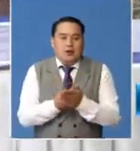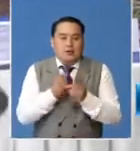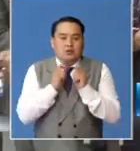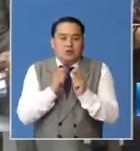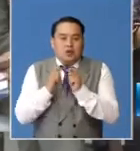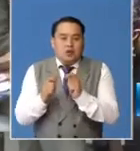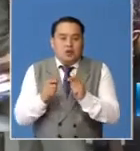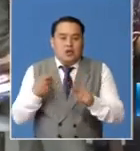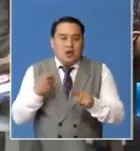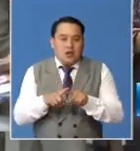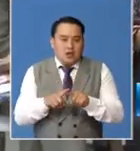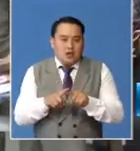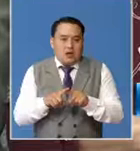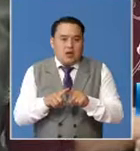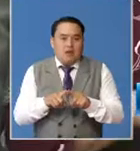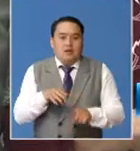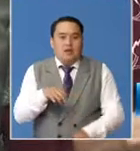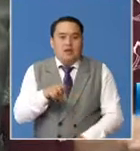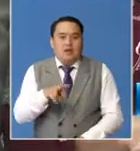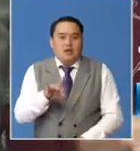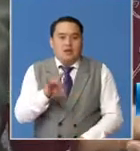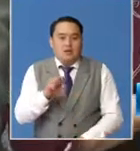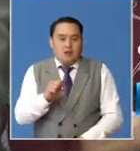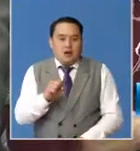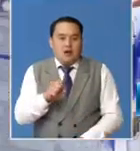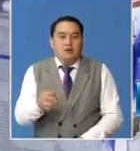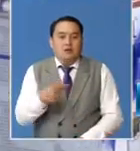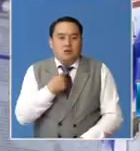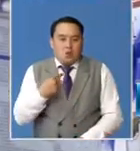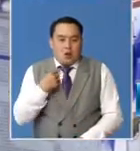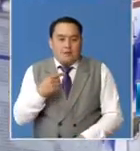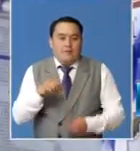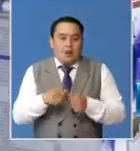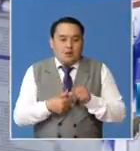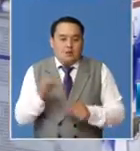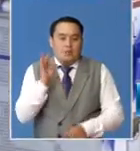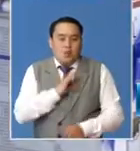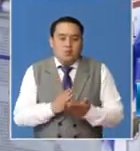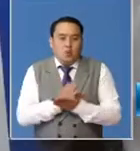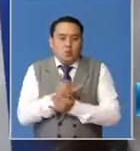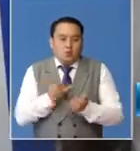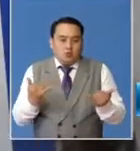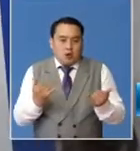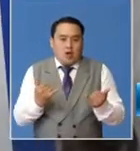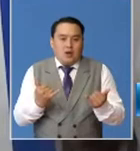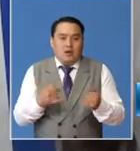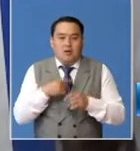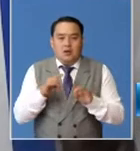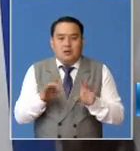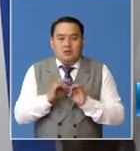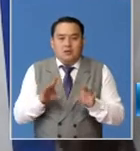сертификаты, и бытовая техника. Надира Джапаркулова, жительница областного центра, постоянно пользуясь услугами Казпочты, признается